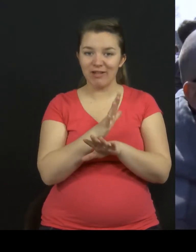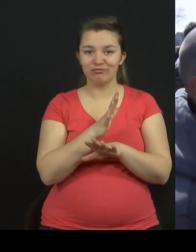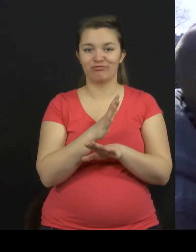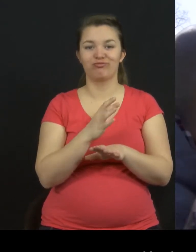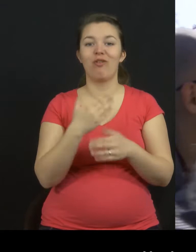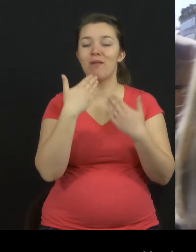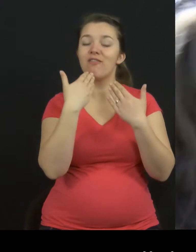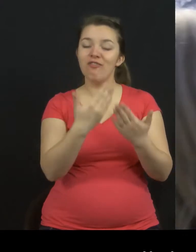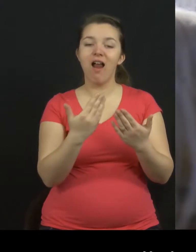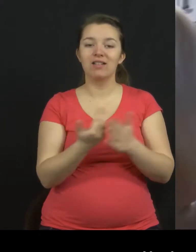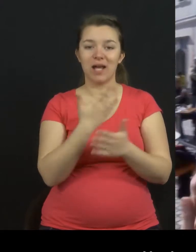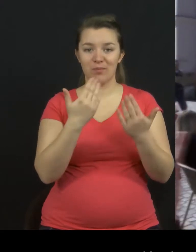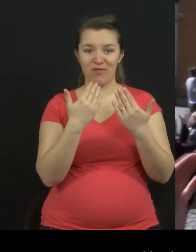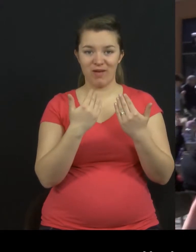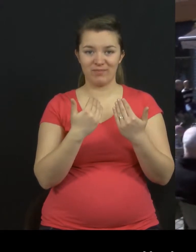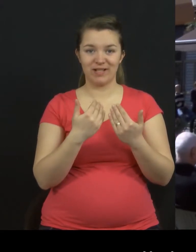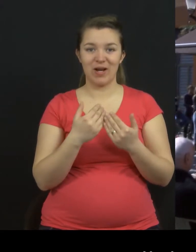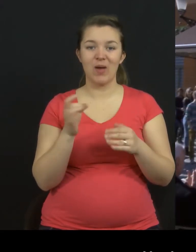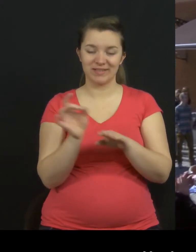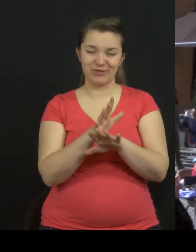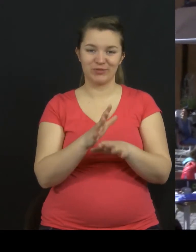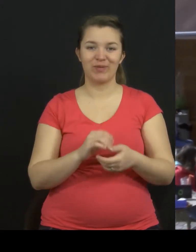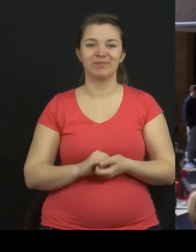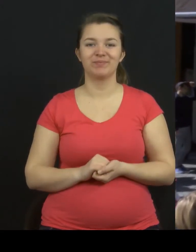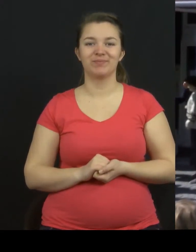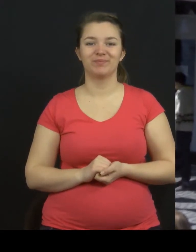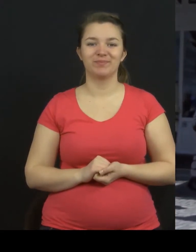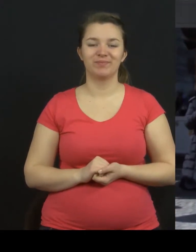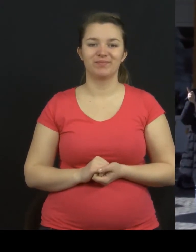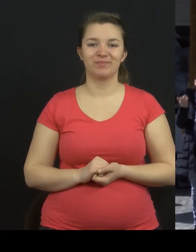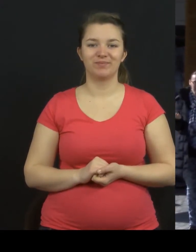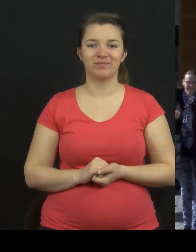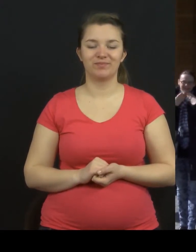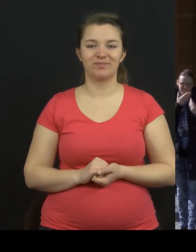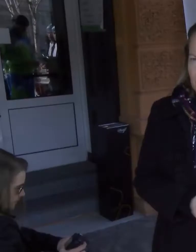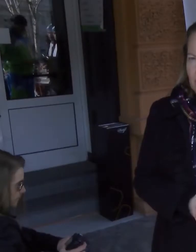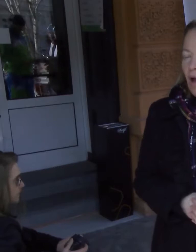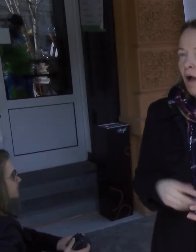za povabilo in gremo pozirati tako, ne? Hvala najlepša.